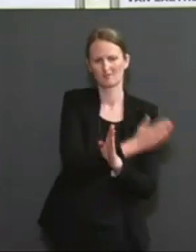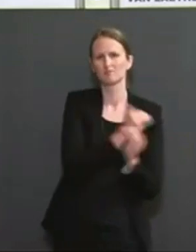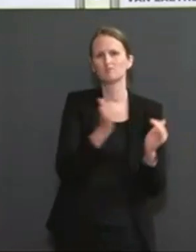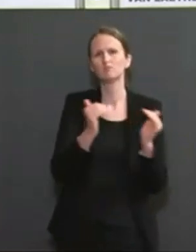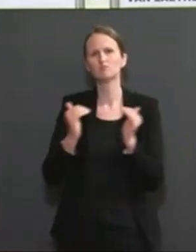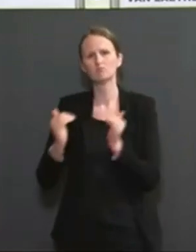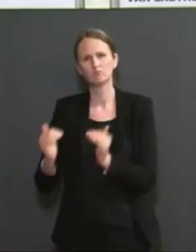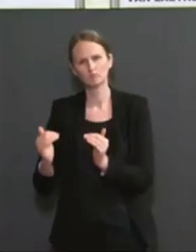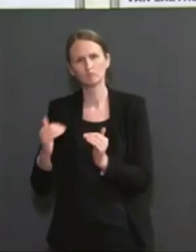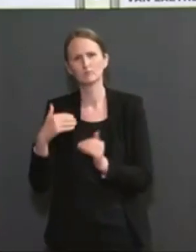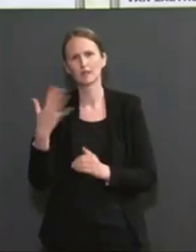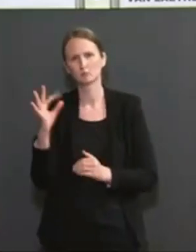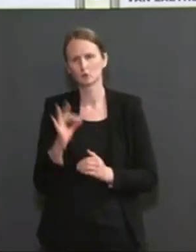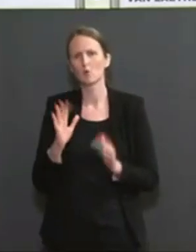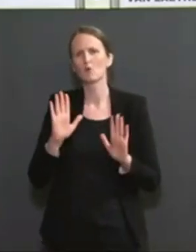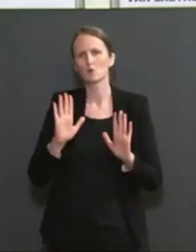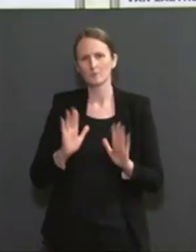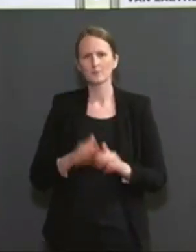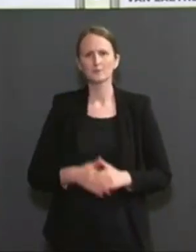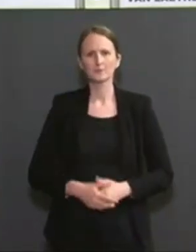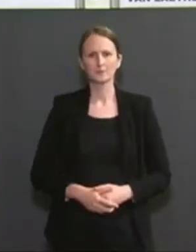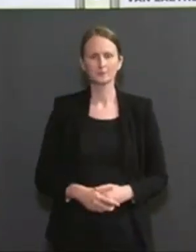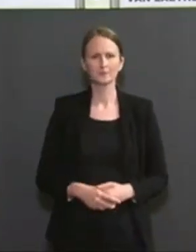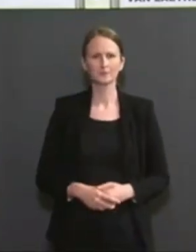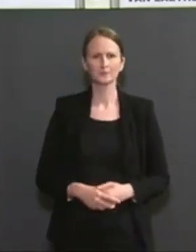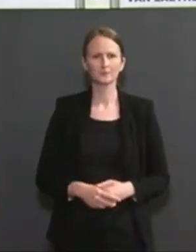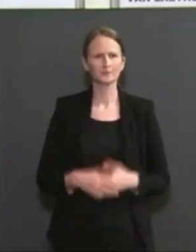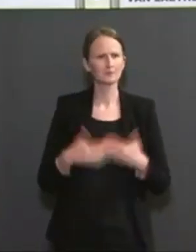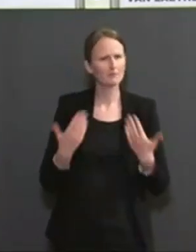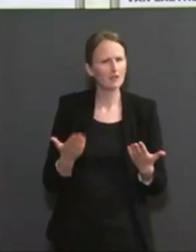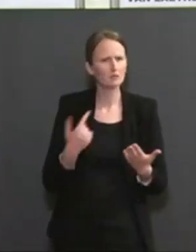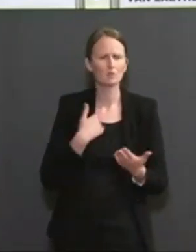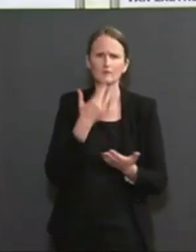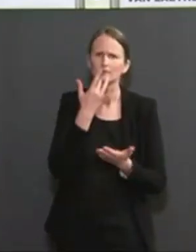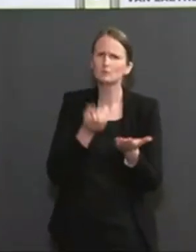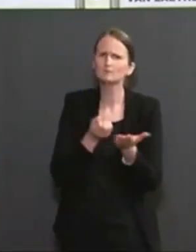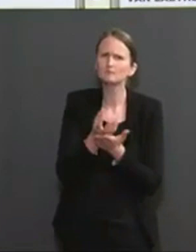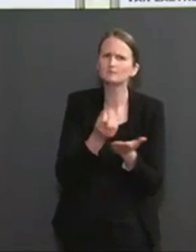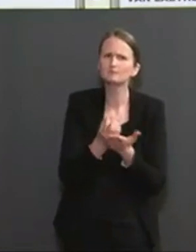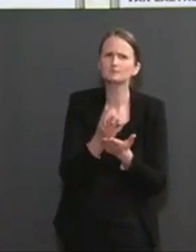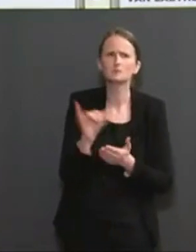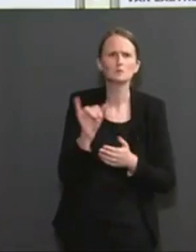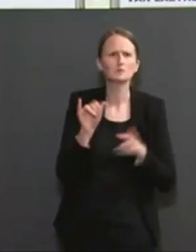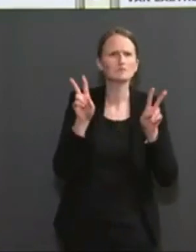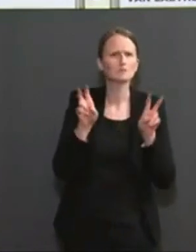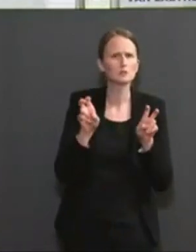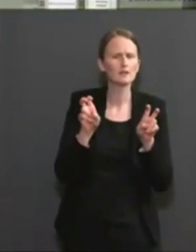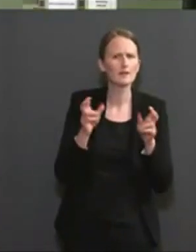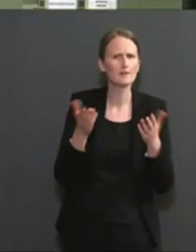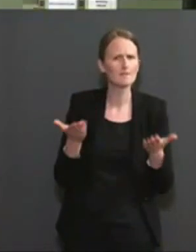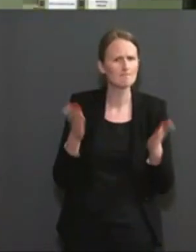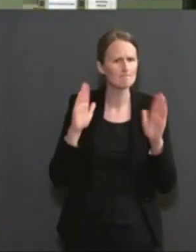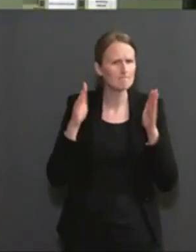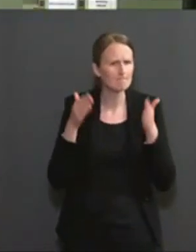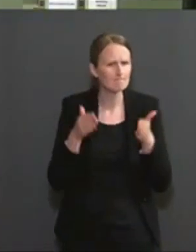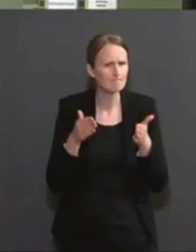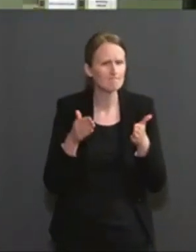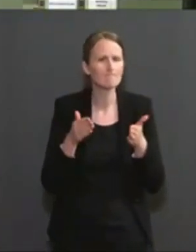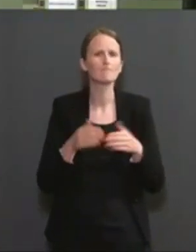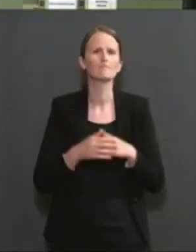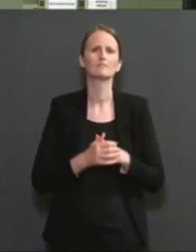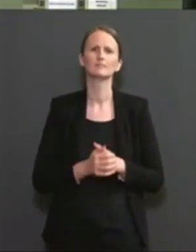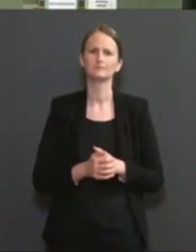Alors, dans les points qu'on voudrait discuter avec vous aujourd'hui, le premier point nous revient d'informations venant de la base, de la première